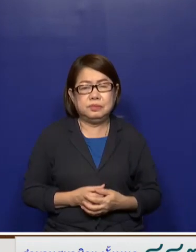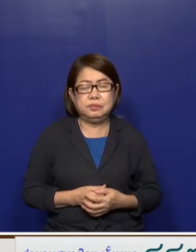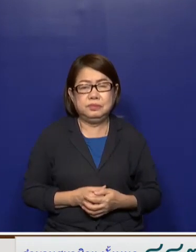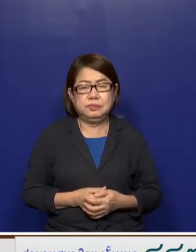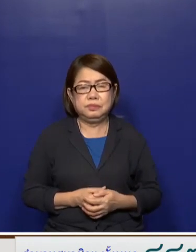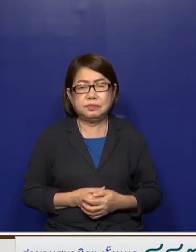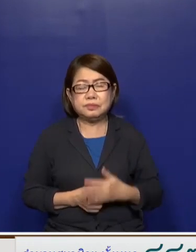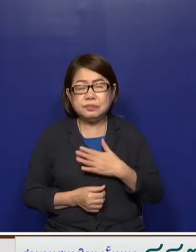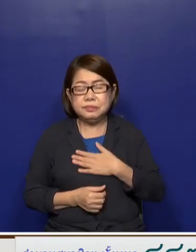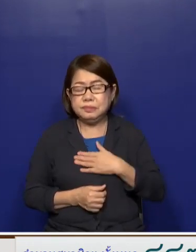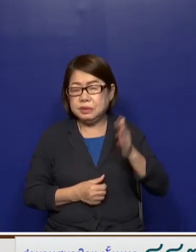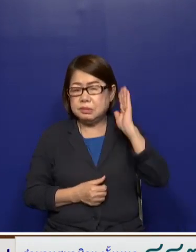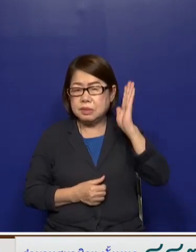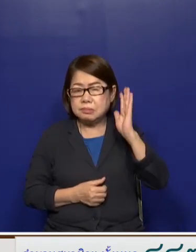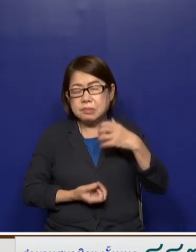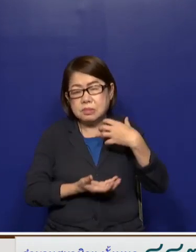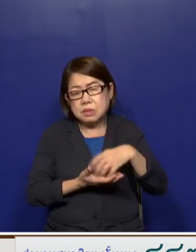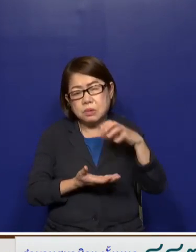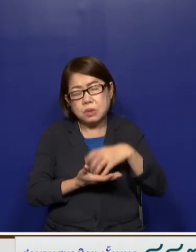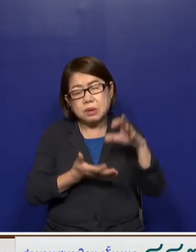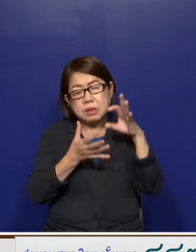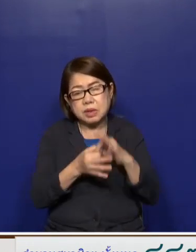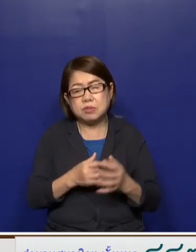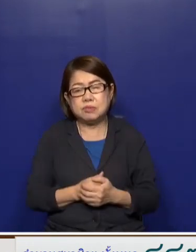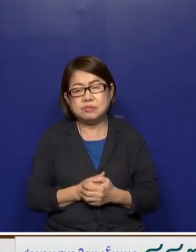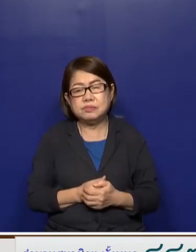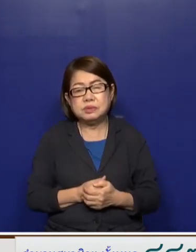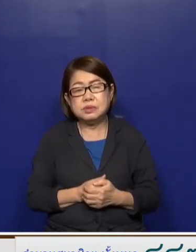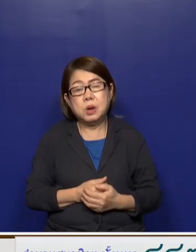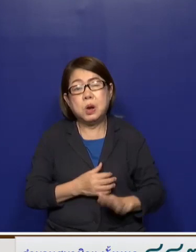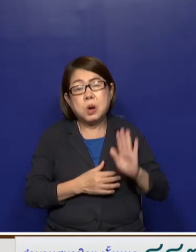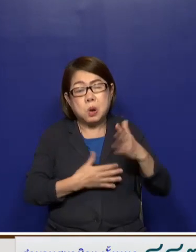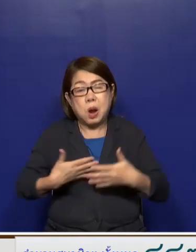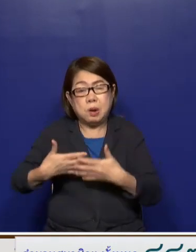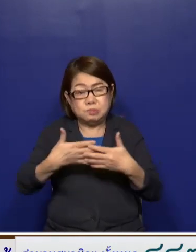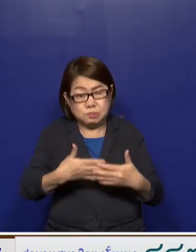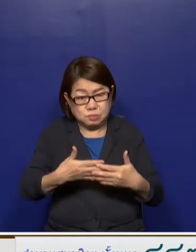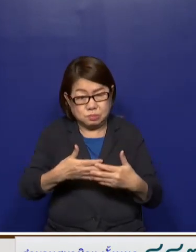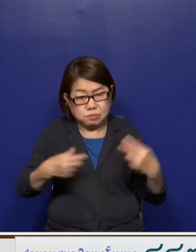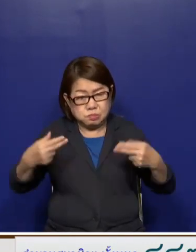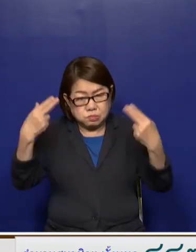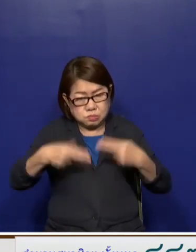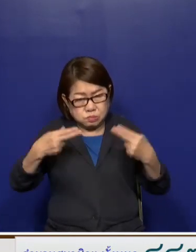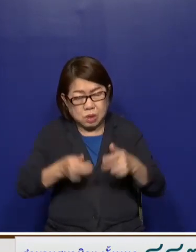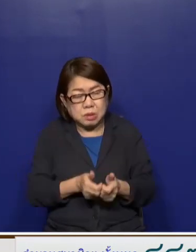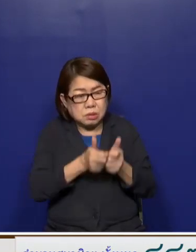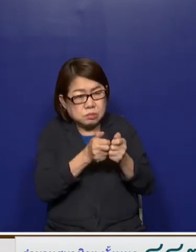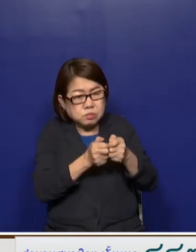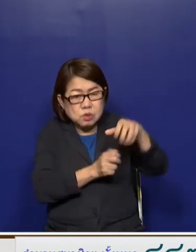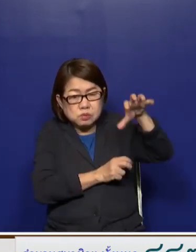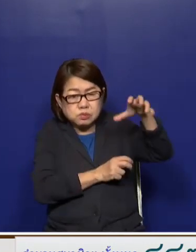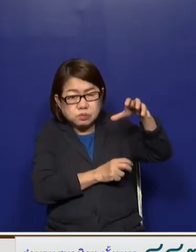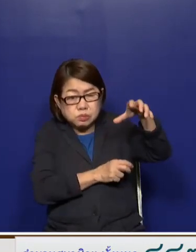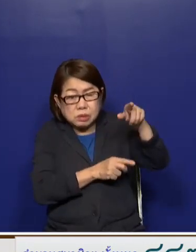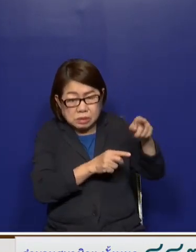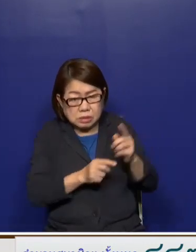ผมพูดถึงสงครามกำลังจะใช้โดรนยิงกันแต่เรายังคิดถึงเรื่องของการที่จะเพิ่มกำลังอาวุ